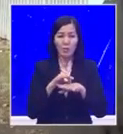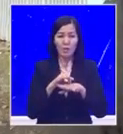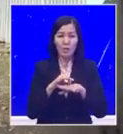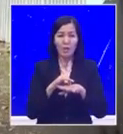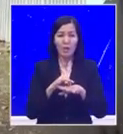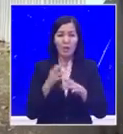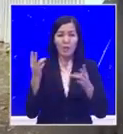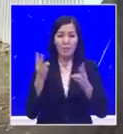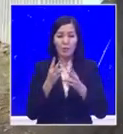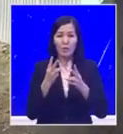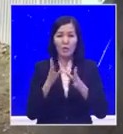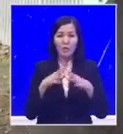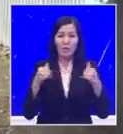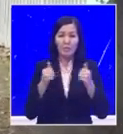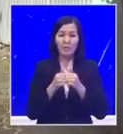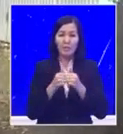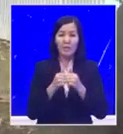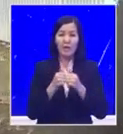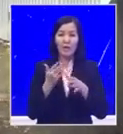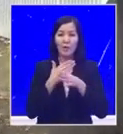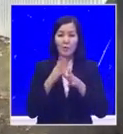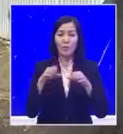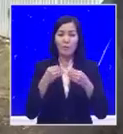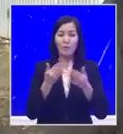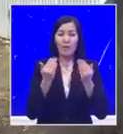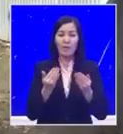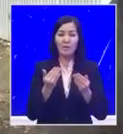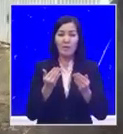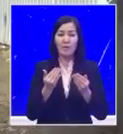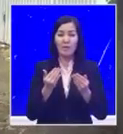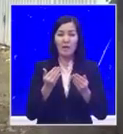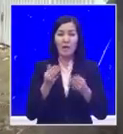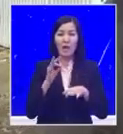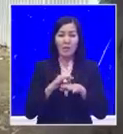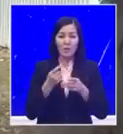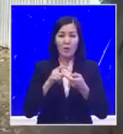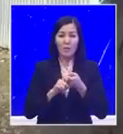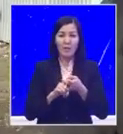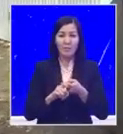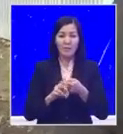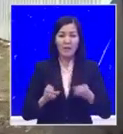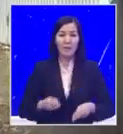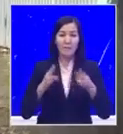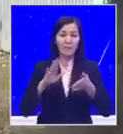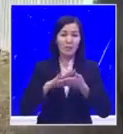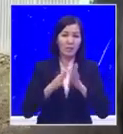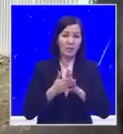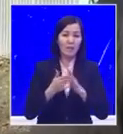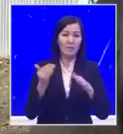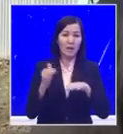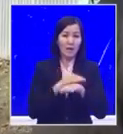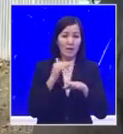мұқтаж адамдардың дұғасымен қайтады деп. Қазір өз елдегі жағдайдың өзі осындай мейірімділікке шақыратын